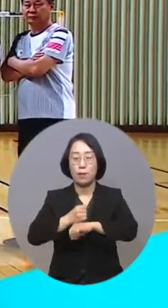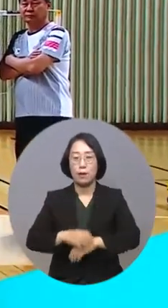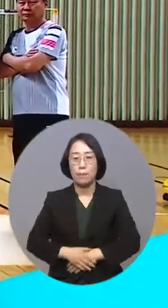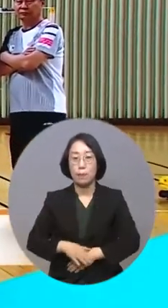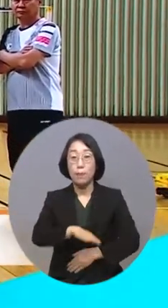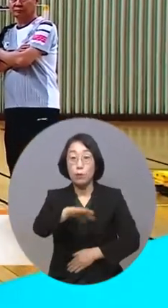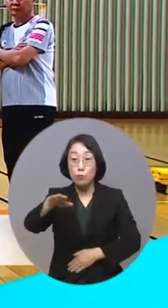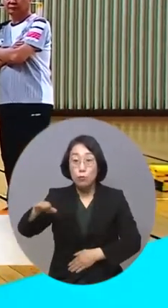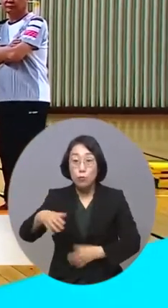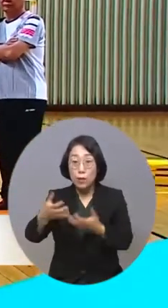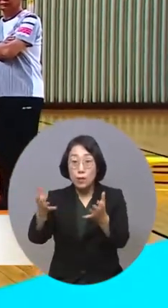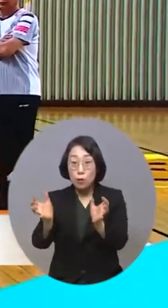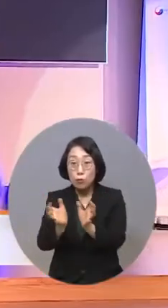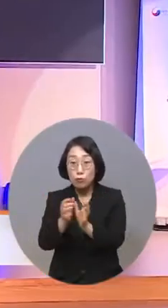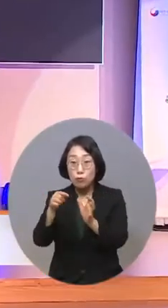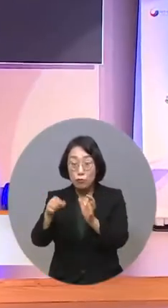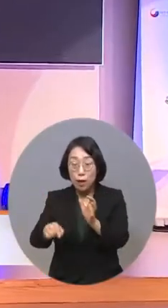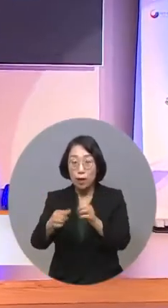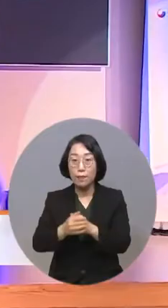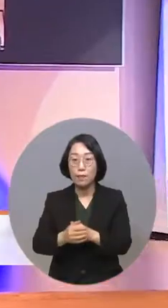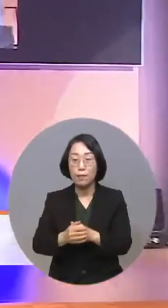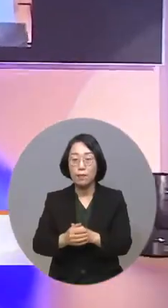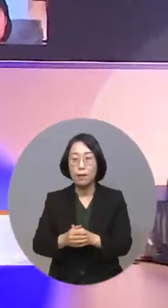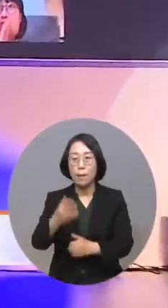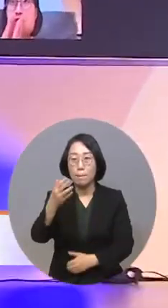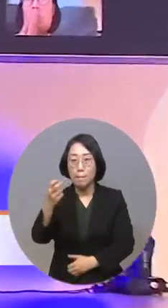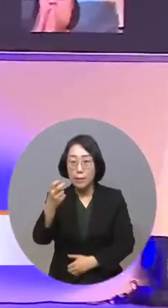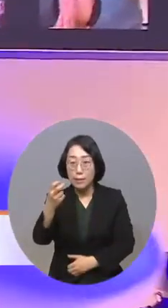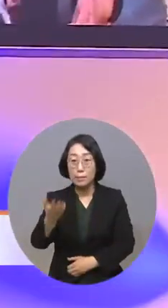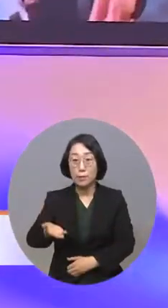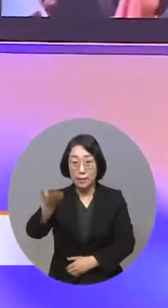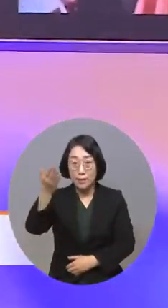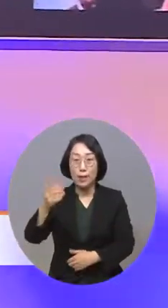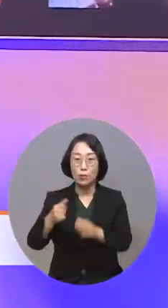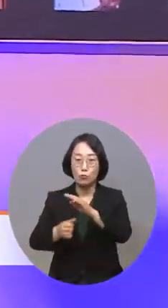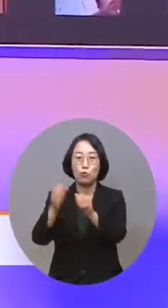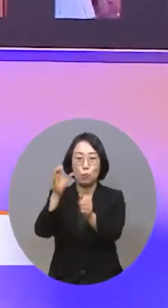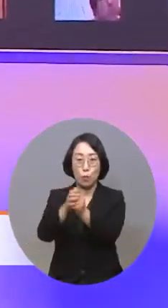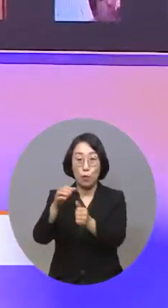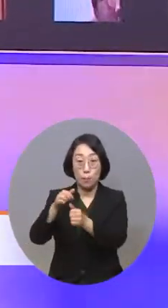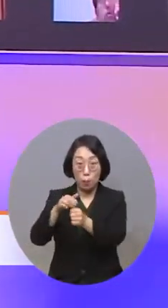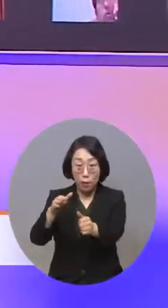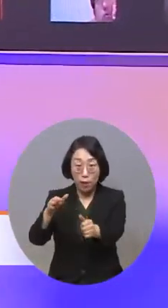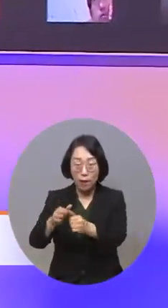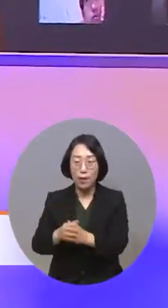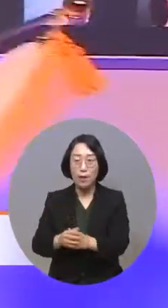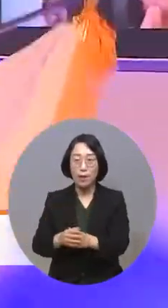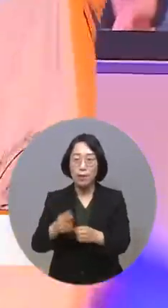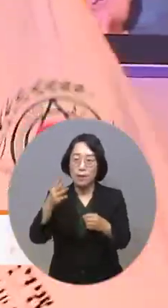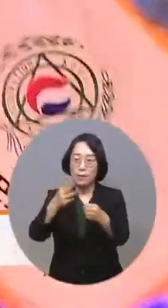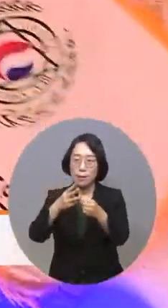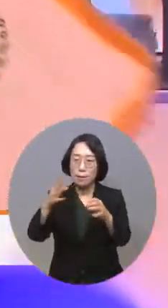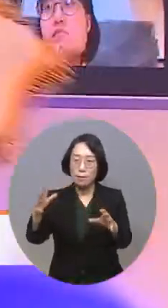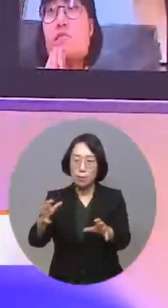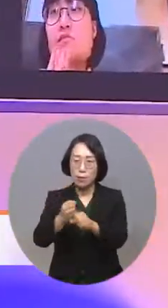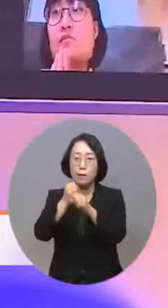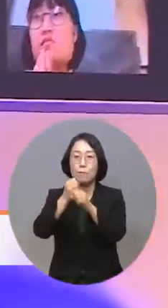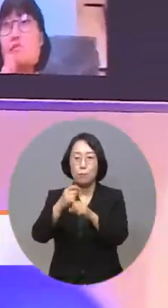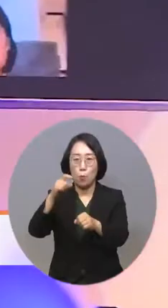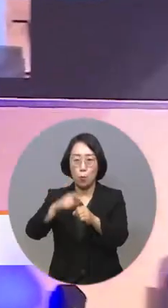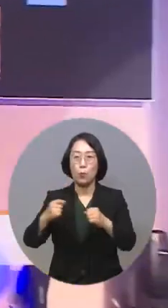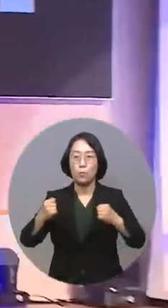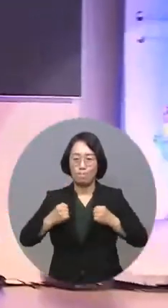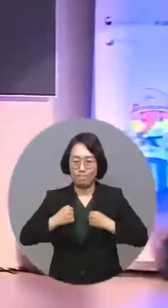우리 선수단은 총 8개 종목 82명의 선수를 파견해 4연속 종합 3 이란을 근처 탑을 향해 달리게 됩니다